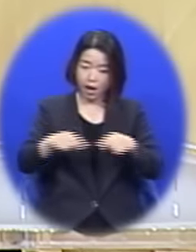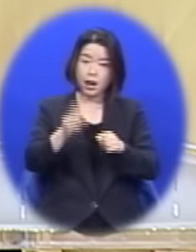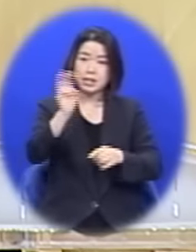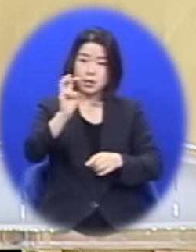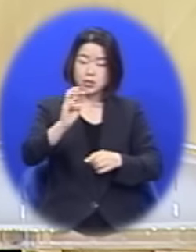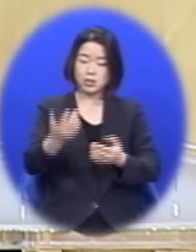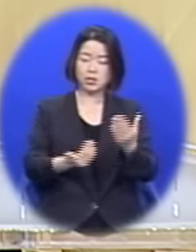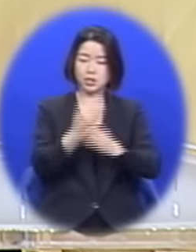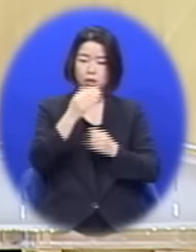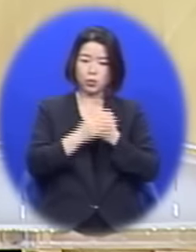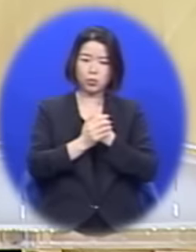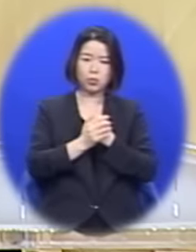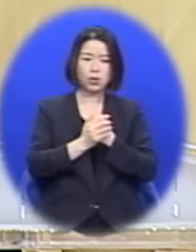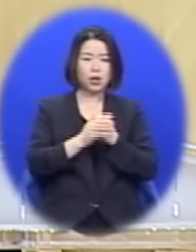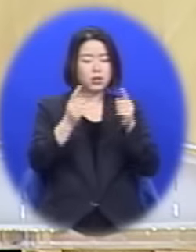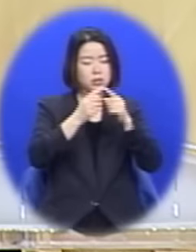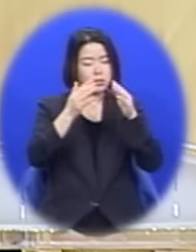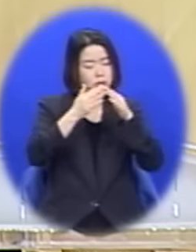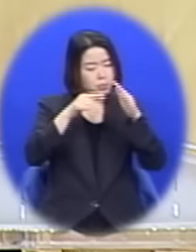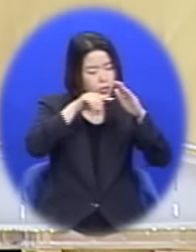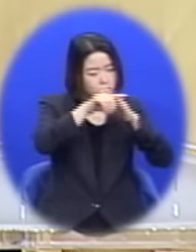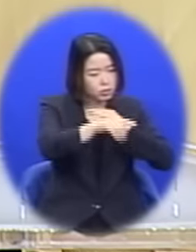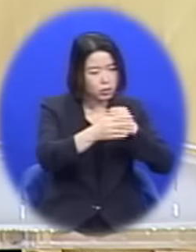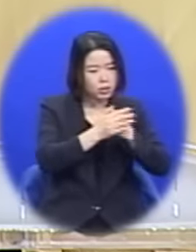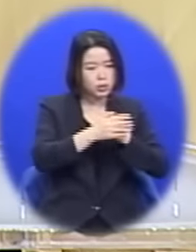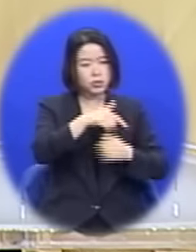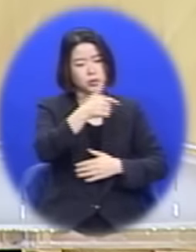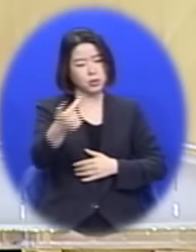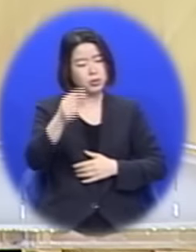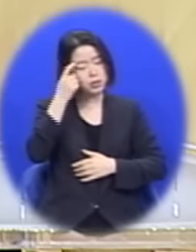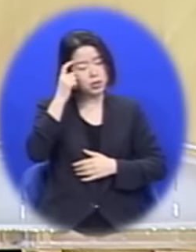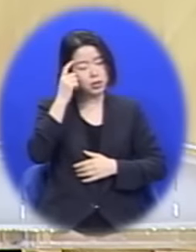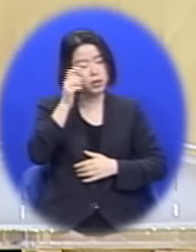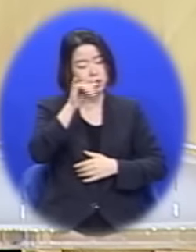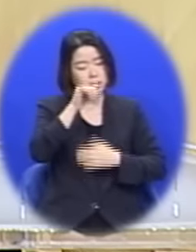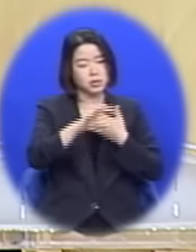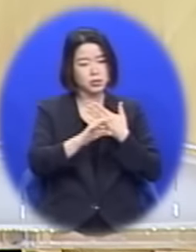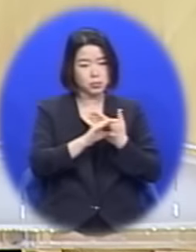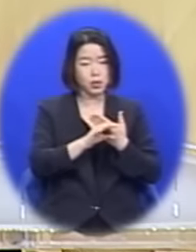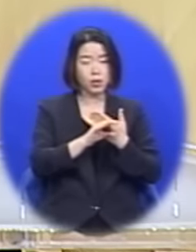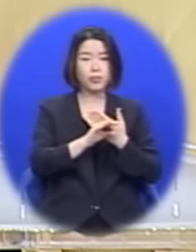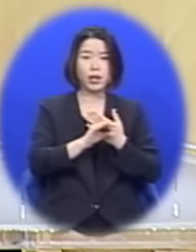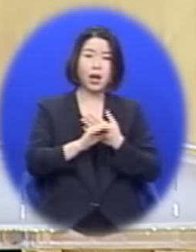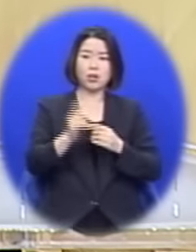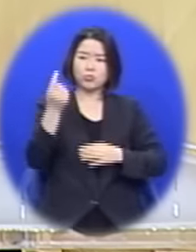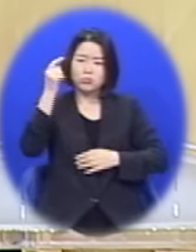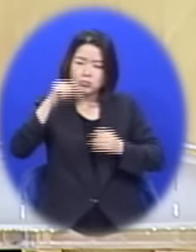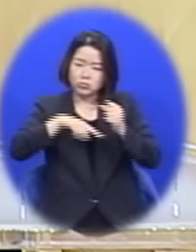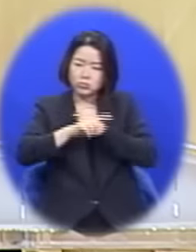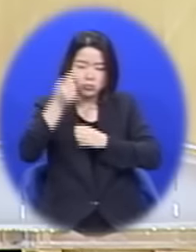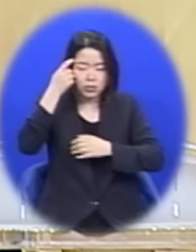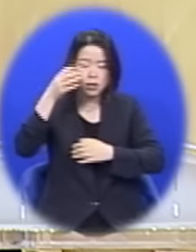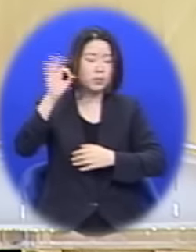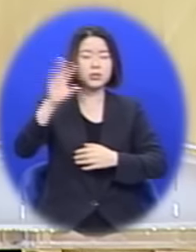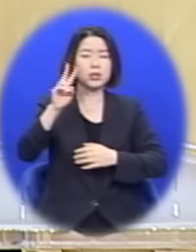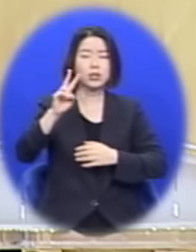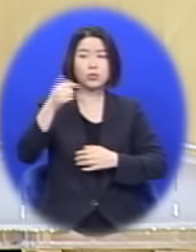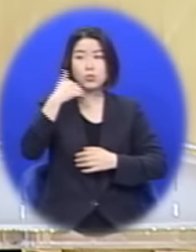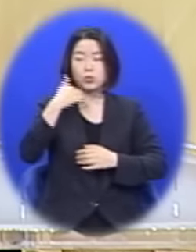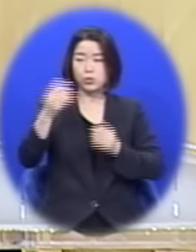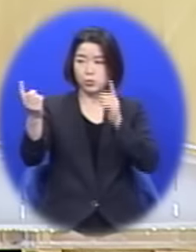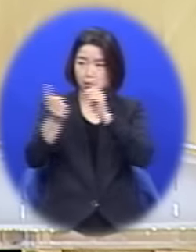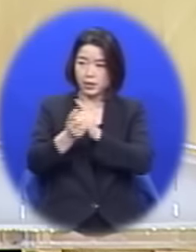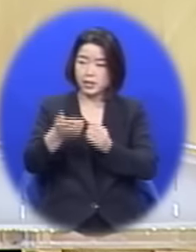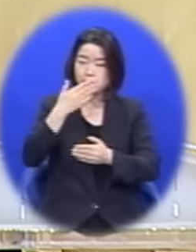들어가 저녁 먹을 걱정을 하고 있을 때 생각지도 못한 분을 만나 후한 식사 대접도 받았습니다. 아토피를 앓고